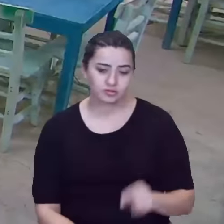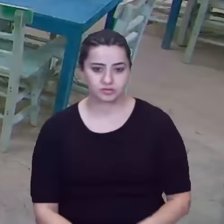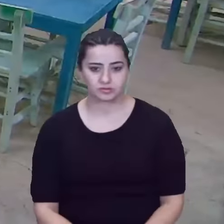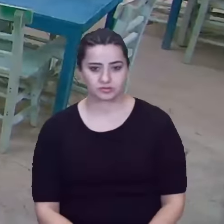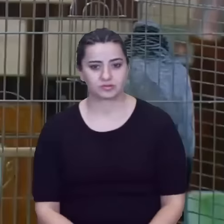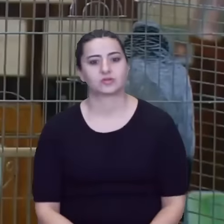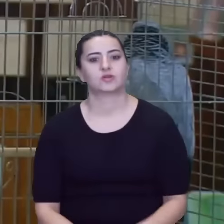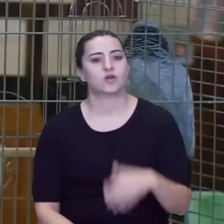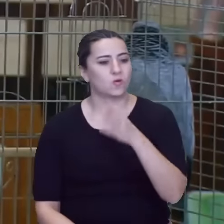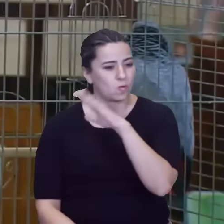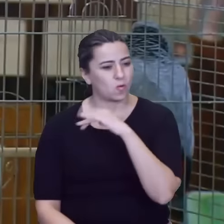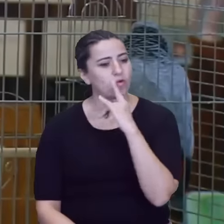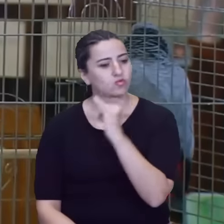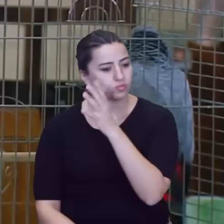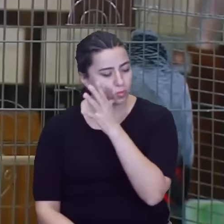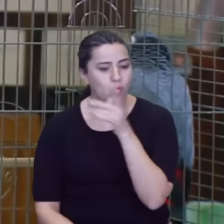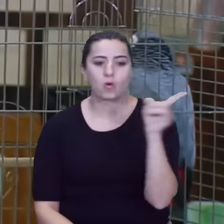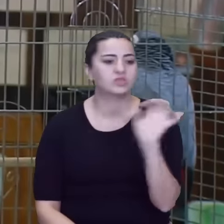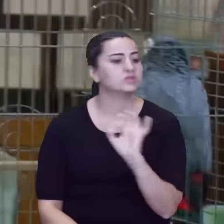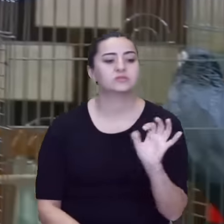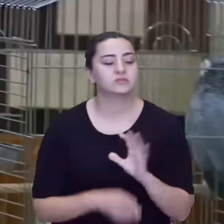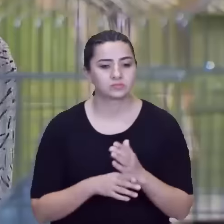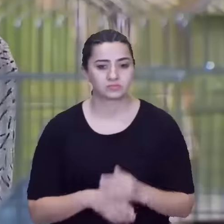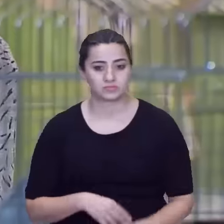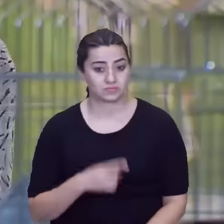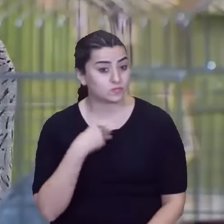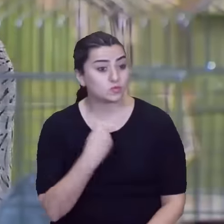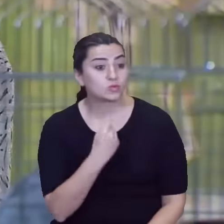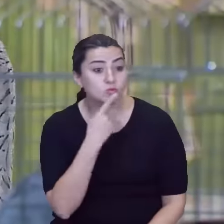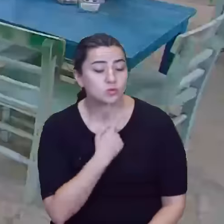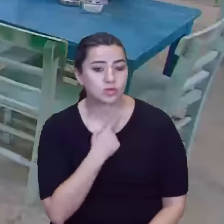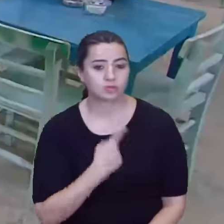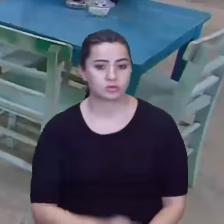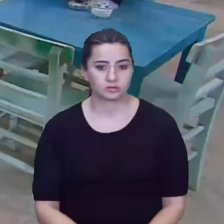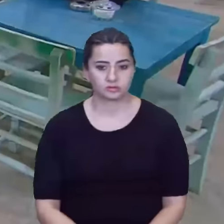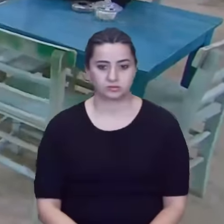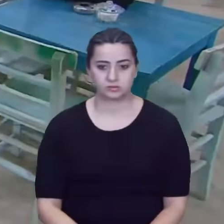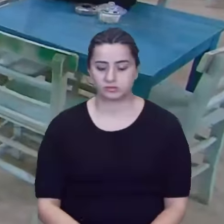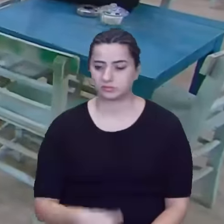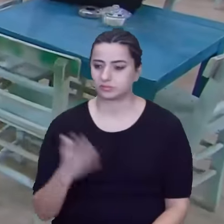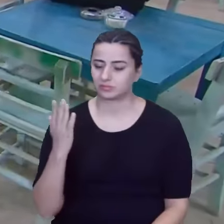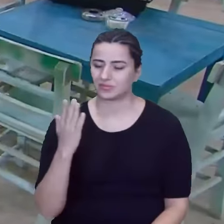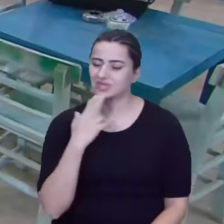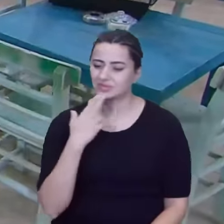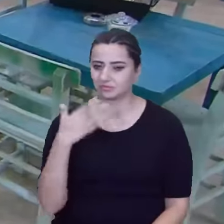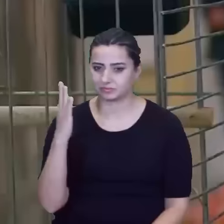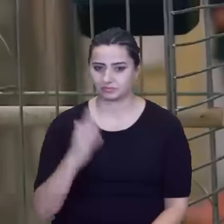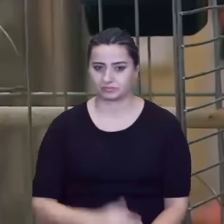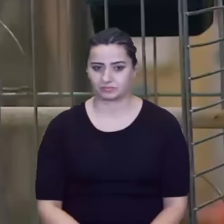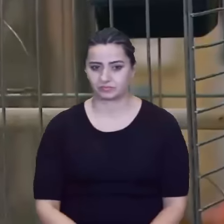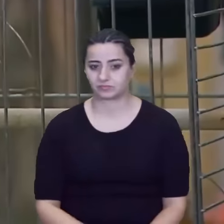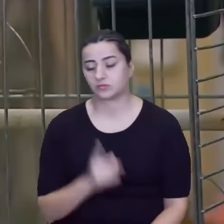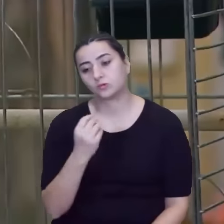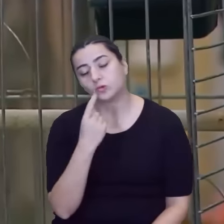Ya sen de olmayacak insanlara küfür ediyorsun, al bunu etmiyorsun. Bana iltifat et Mesut. Estağfurullah, hadi kızım hadi.